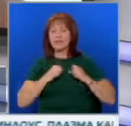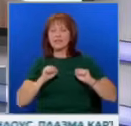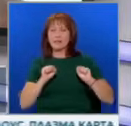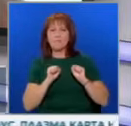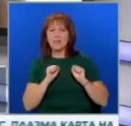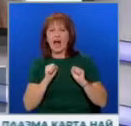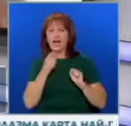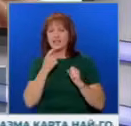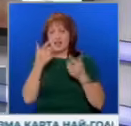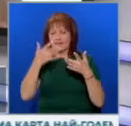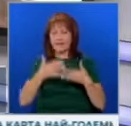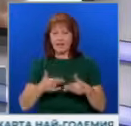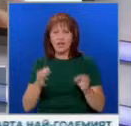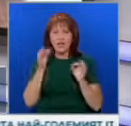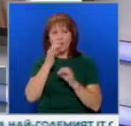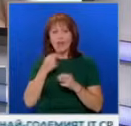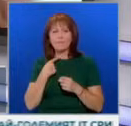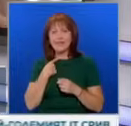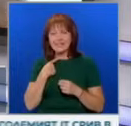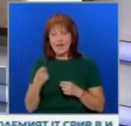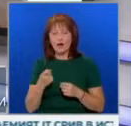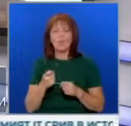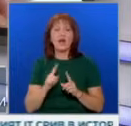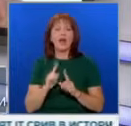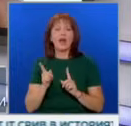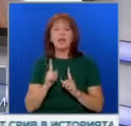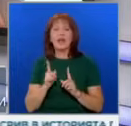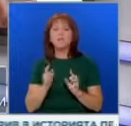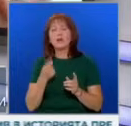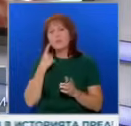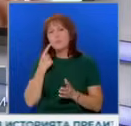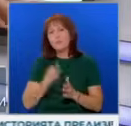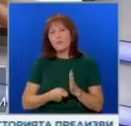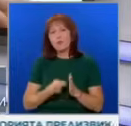няма загуба на данни, няма компрометиране. Просто